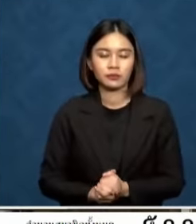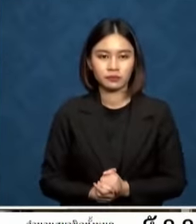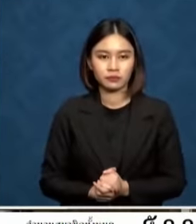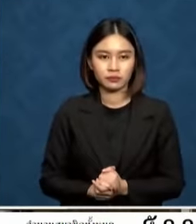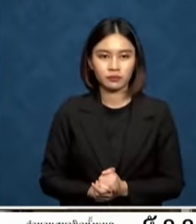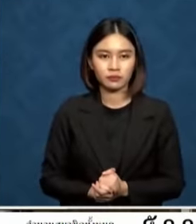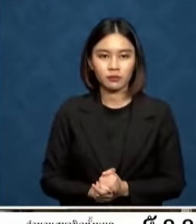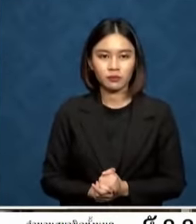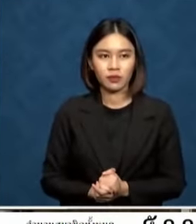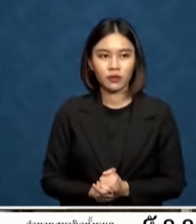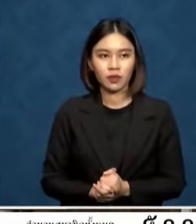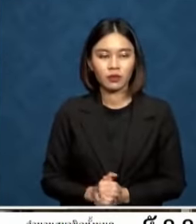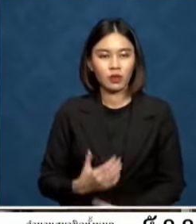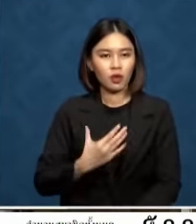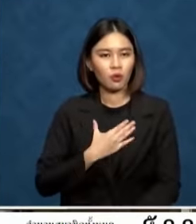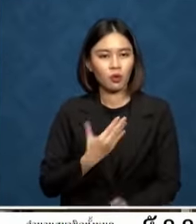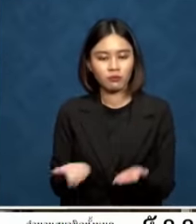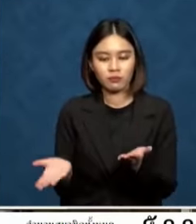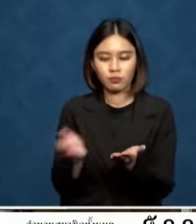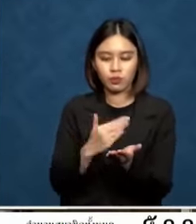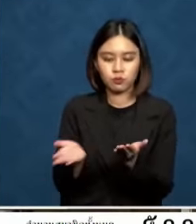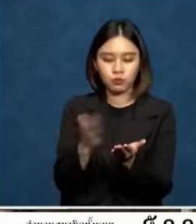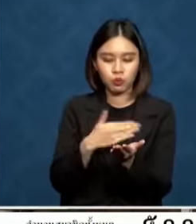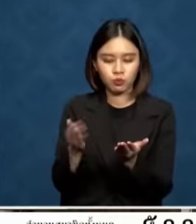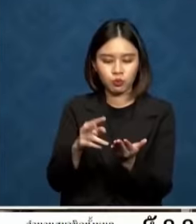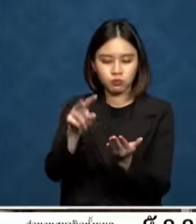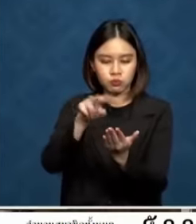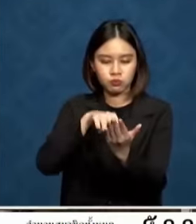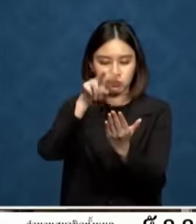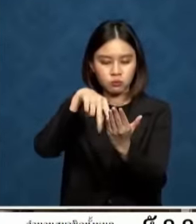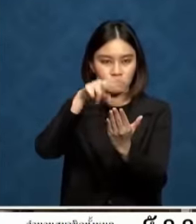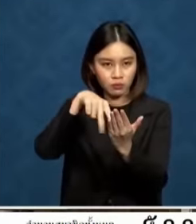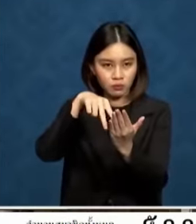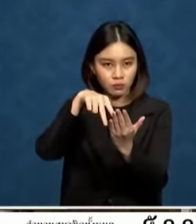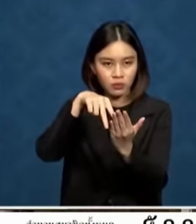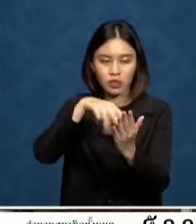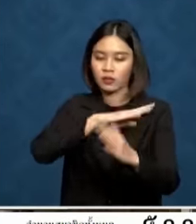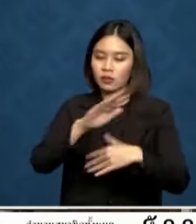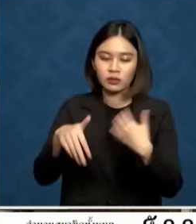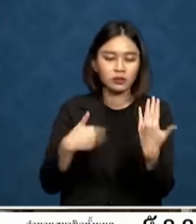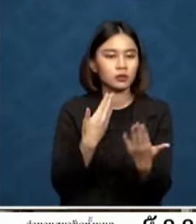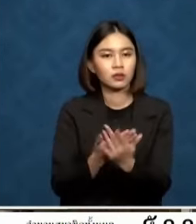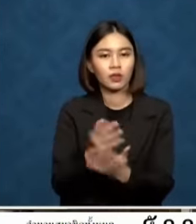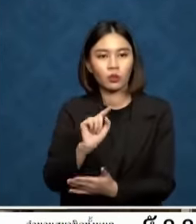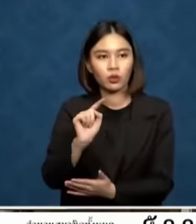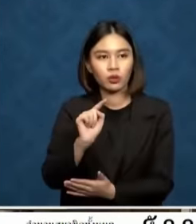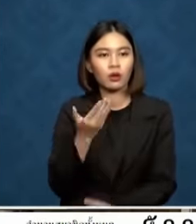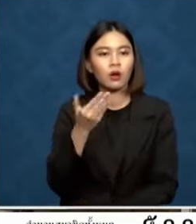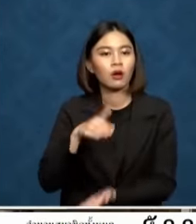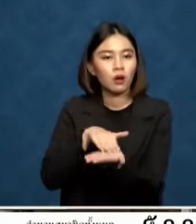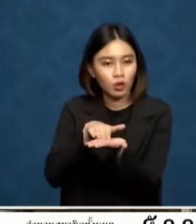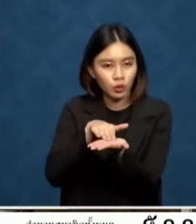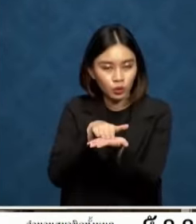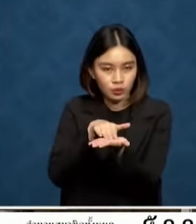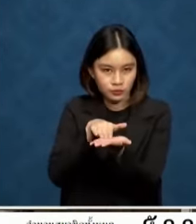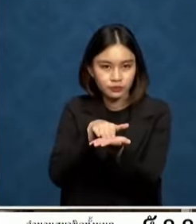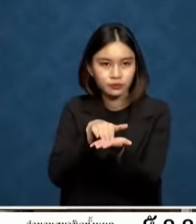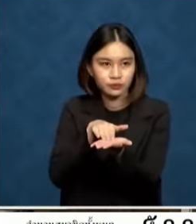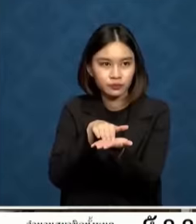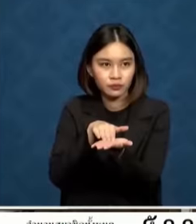88%ผมไปพลิกดูหลายรอบภาพรวมขออภัยนะ